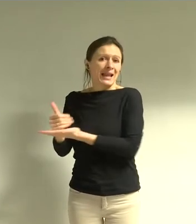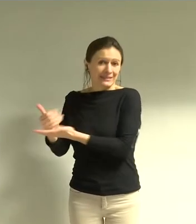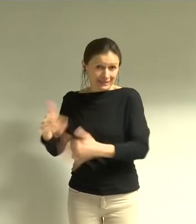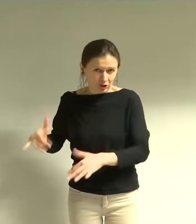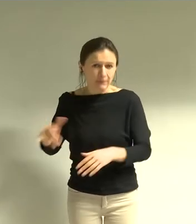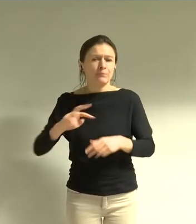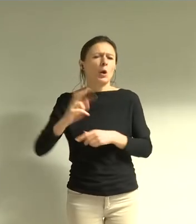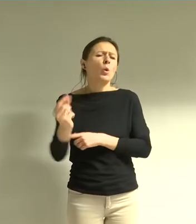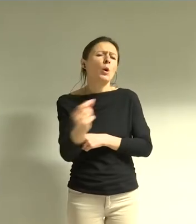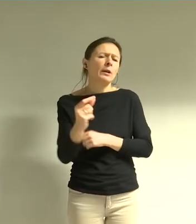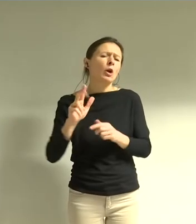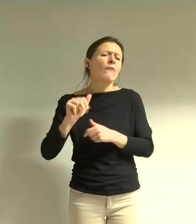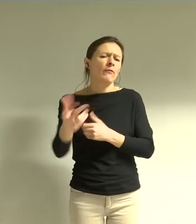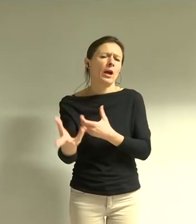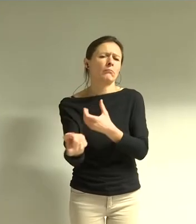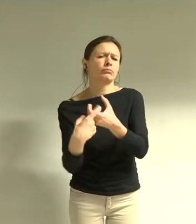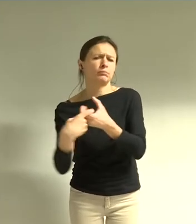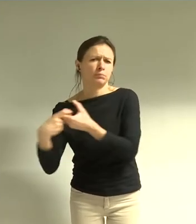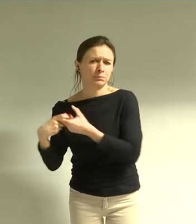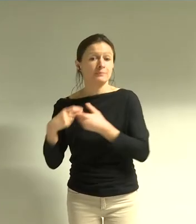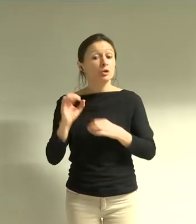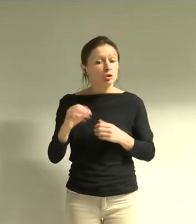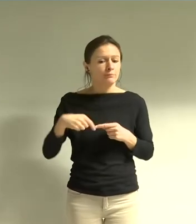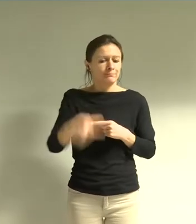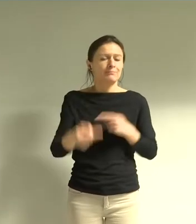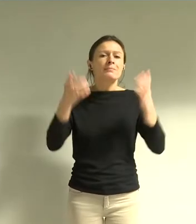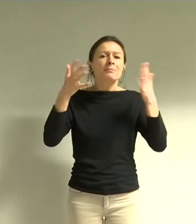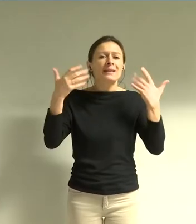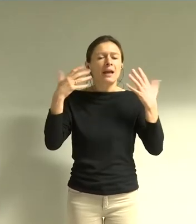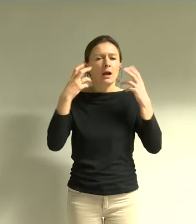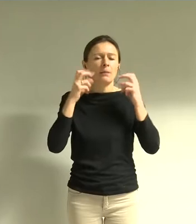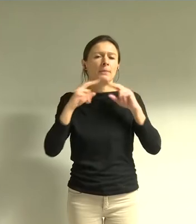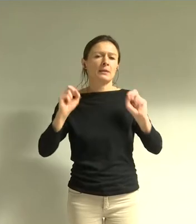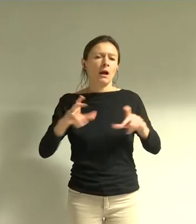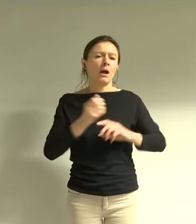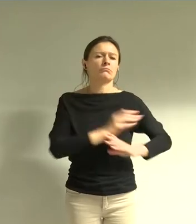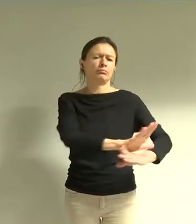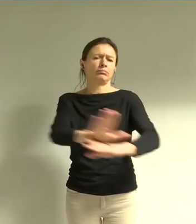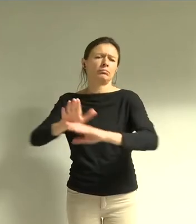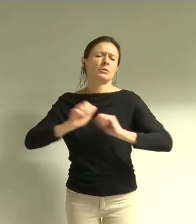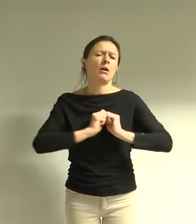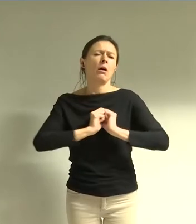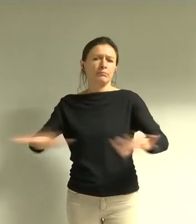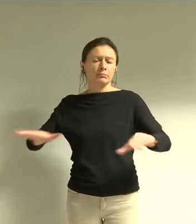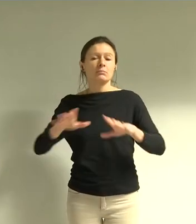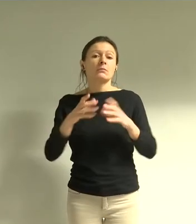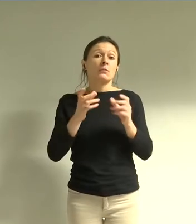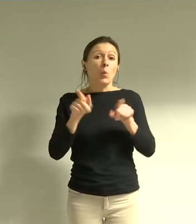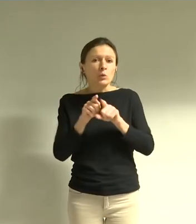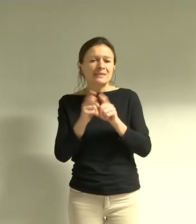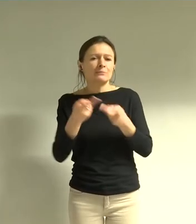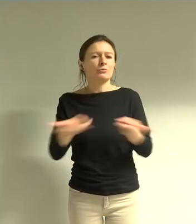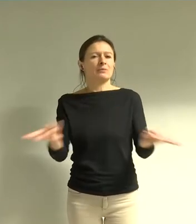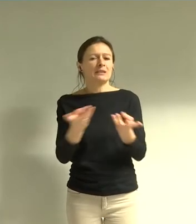les semaines prochaines en effet au cours du printemps une information large sera diffusée à toutes et tous documents d'information réunion publique afin de